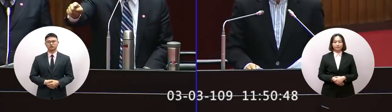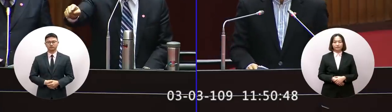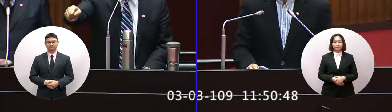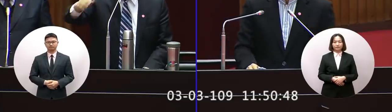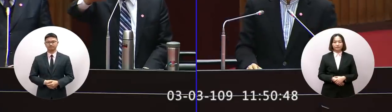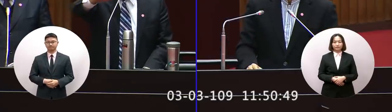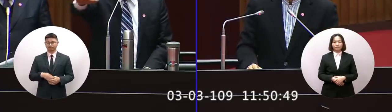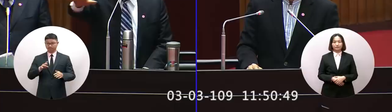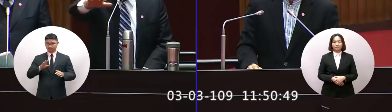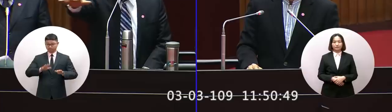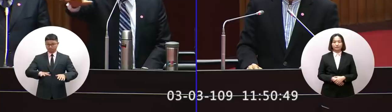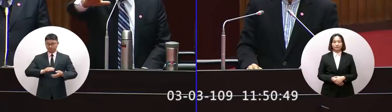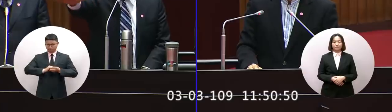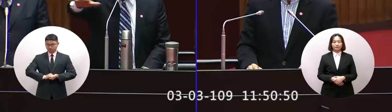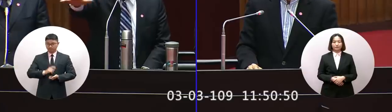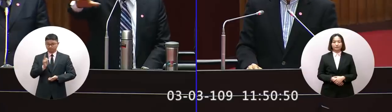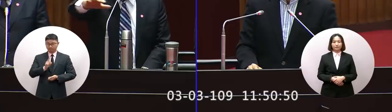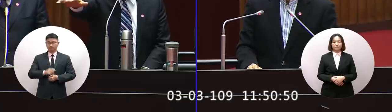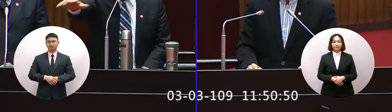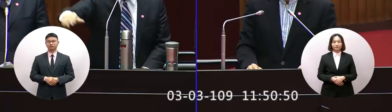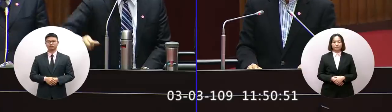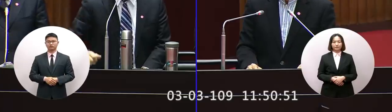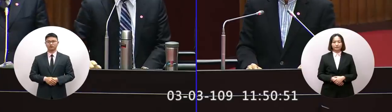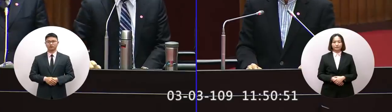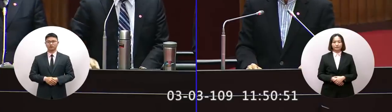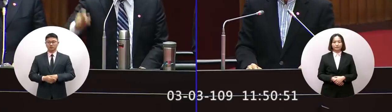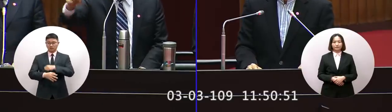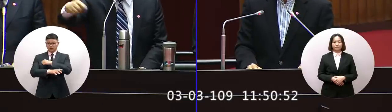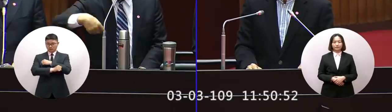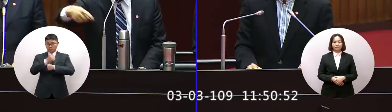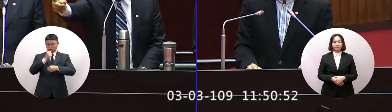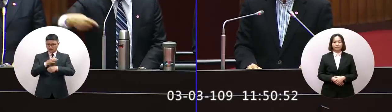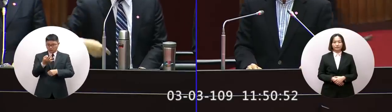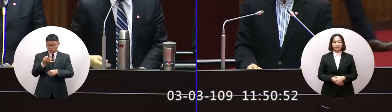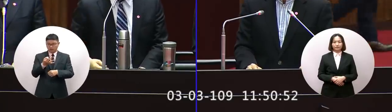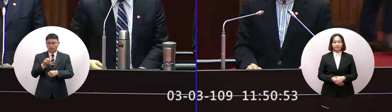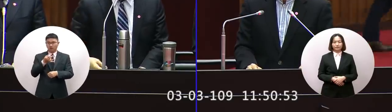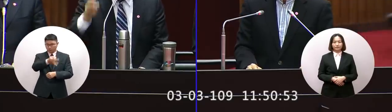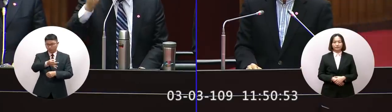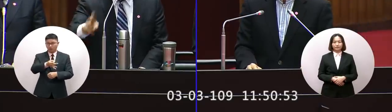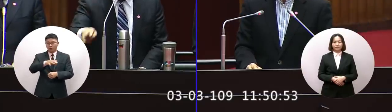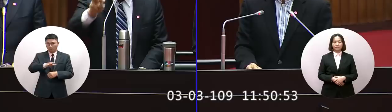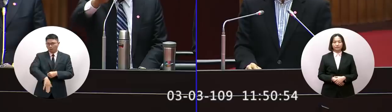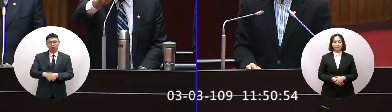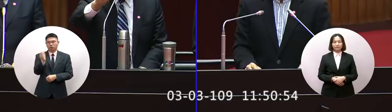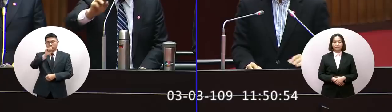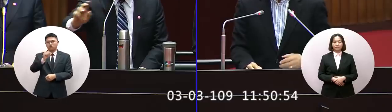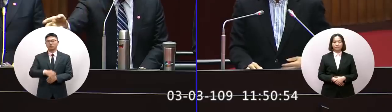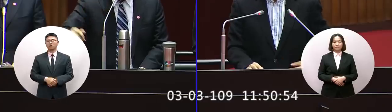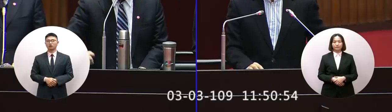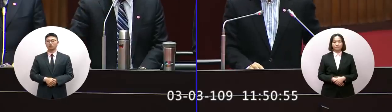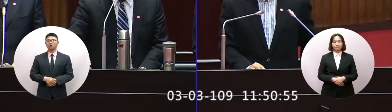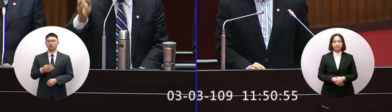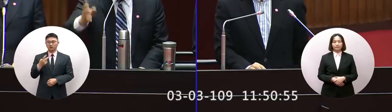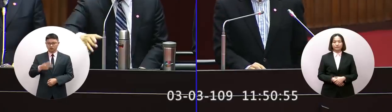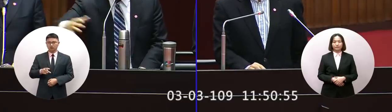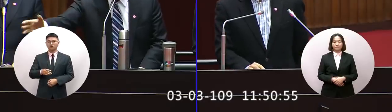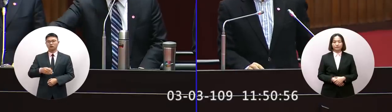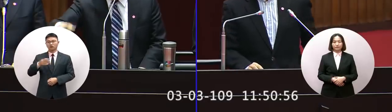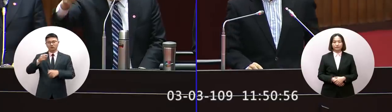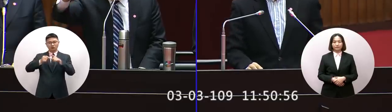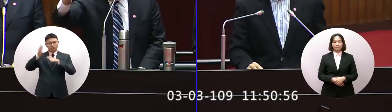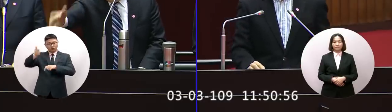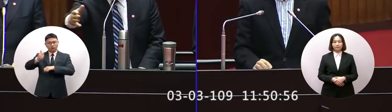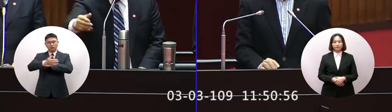現在一定要不能低於基本工資啊要勞資雙方協議期限不能長以三個月